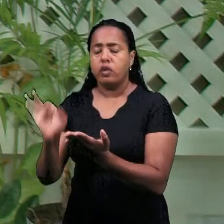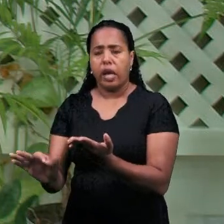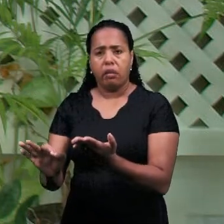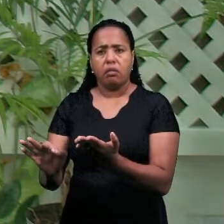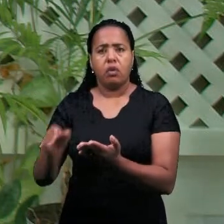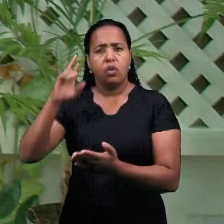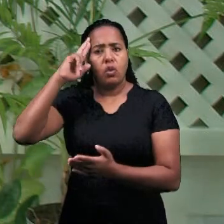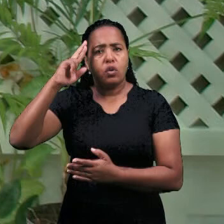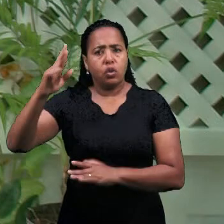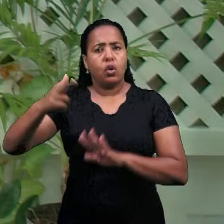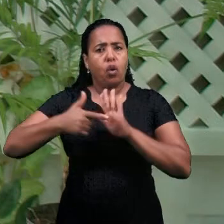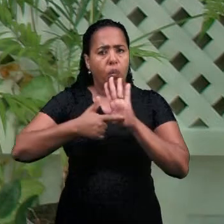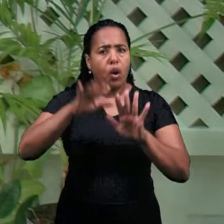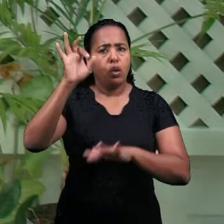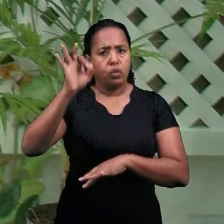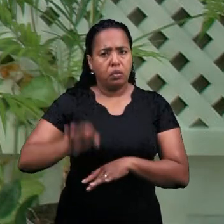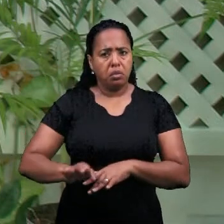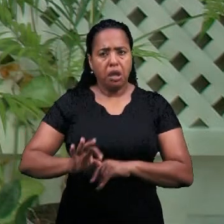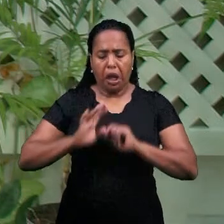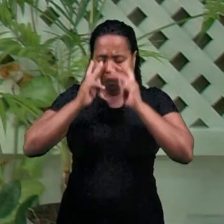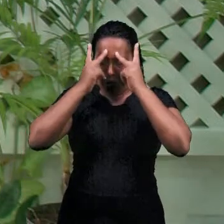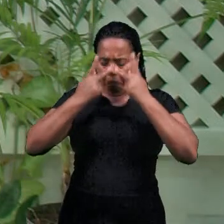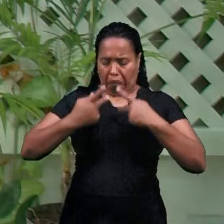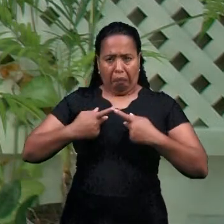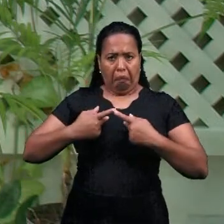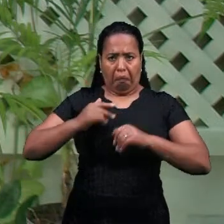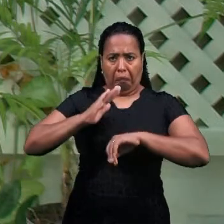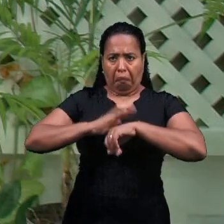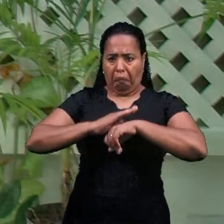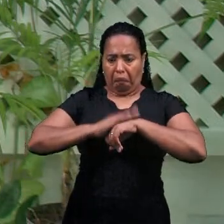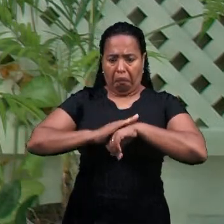Le Seigneur dit toujours où est le correct.